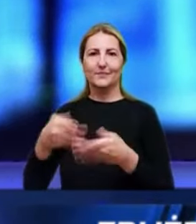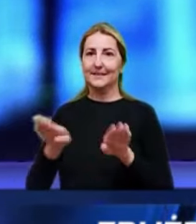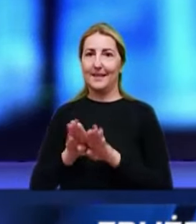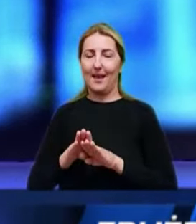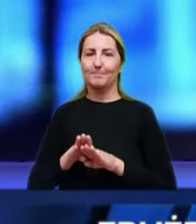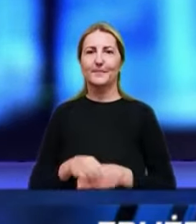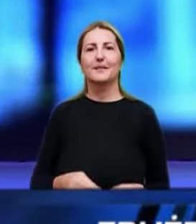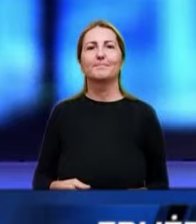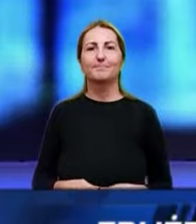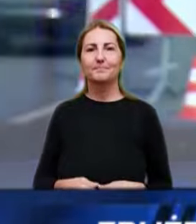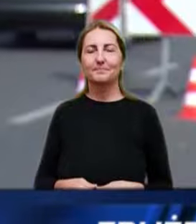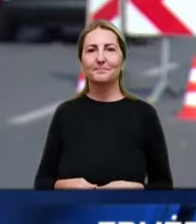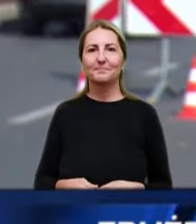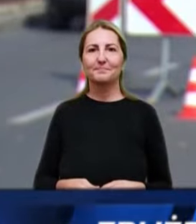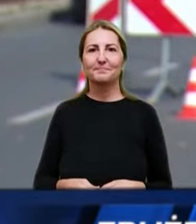Karczmarczyk.